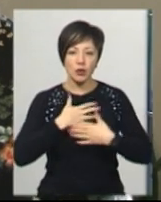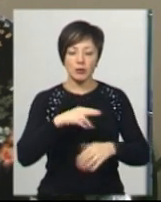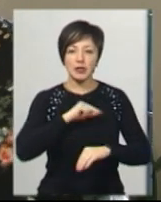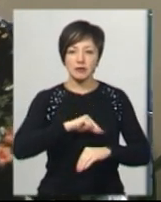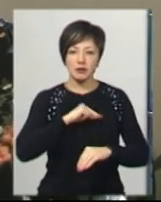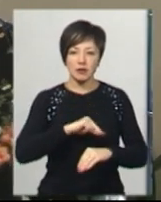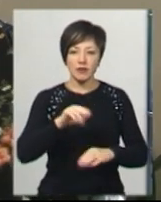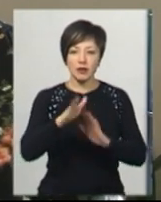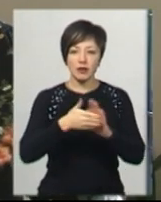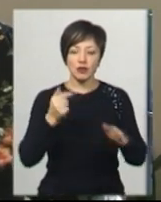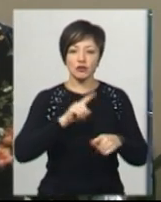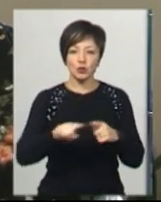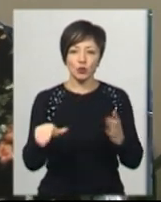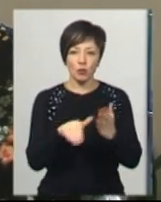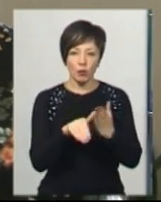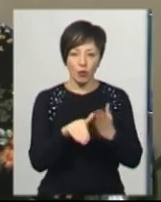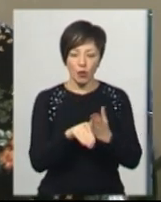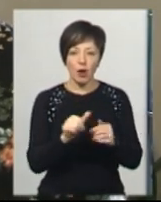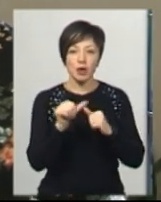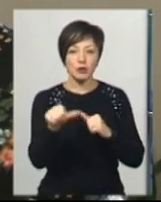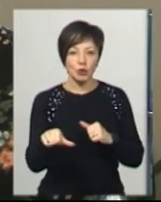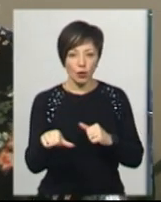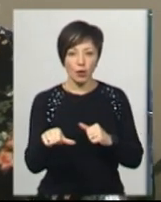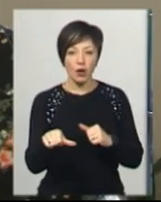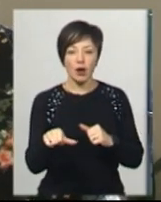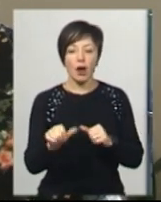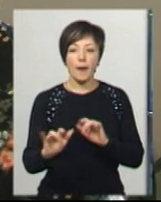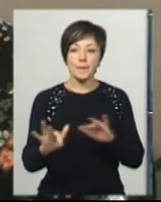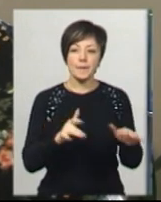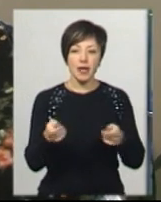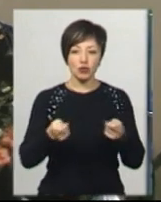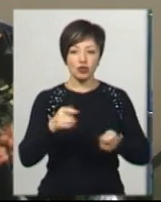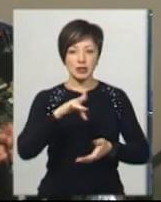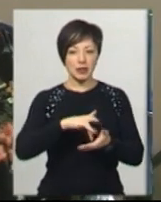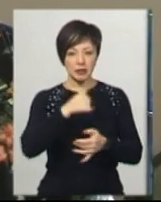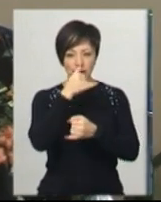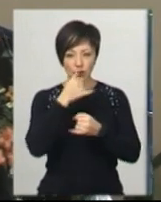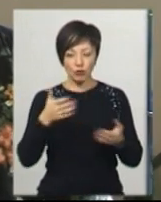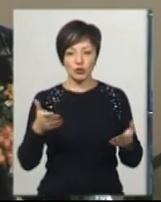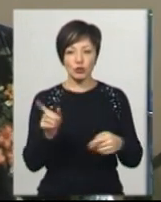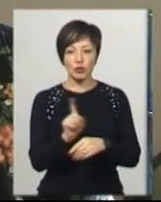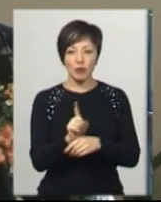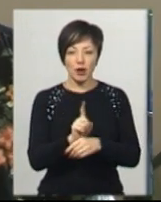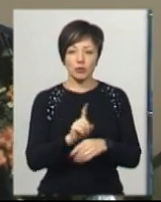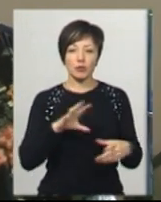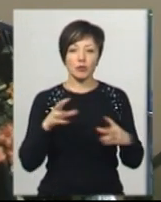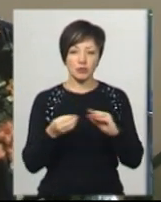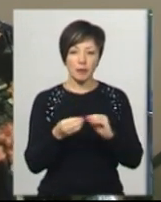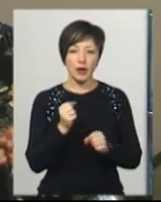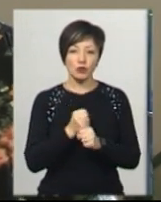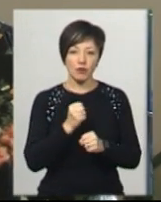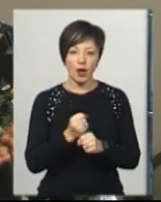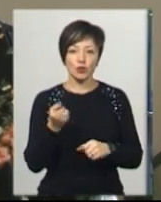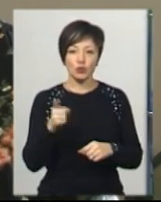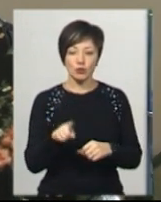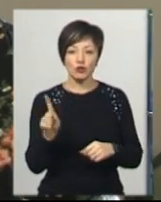працівникам доводилося викликати навіть швидку допомогу. Крім того, менеджери центрів не можуть нормально, продуктивно працювати,